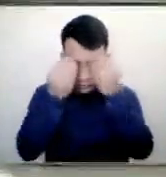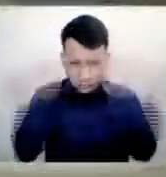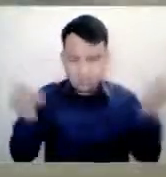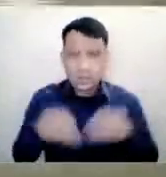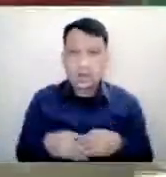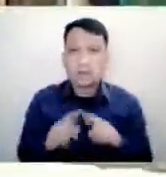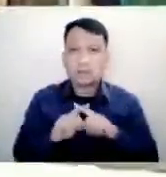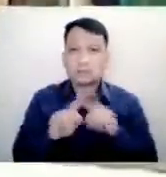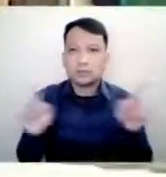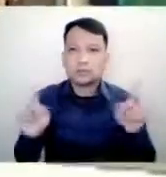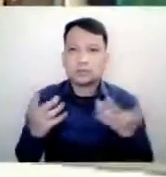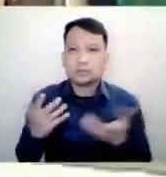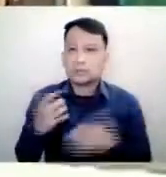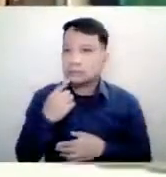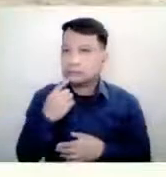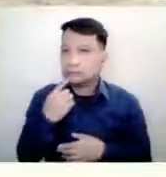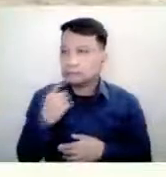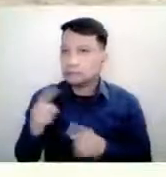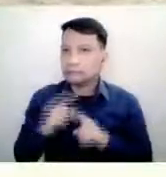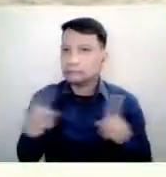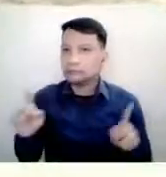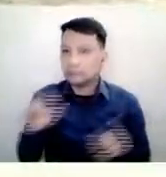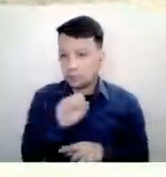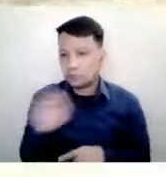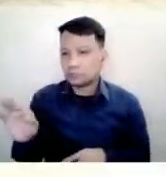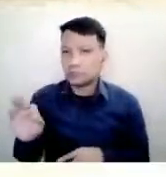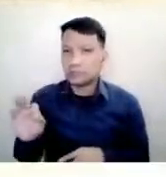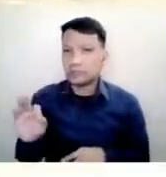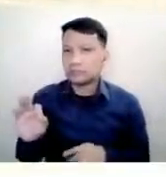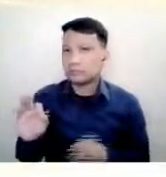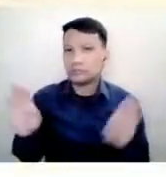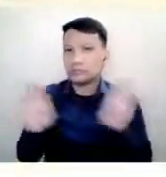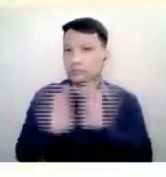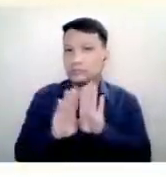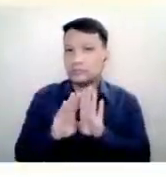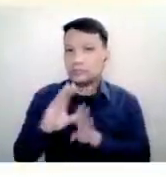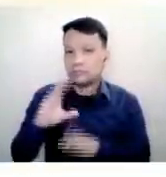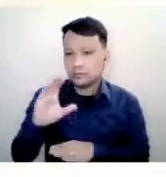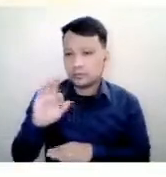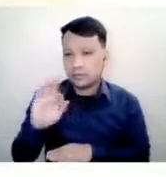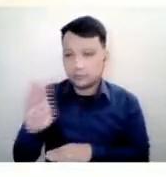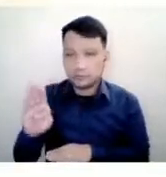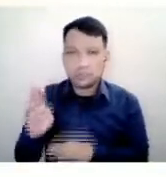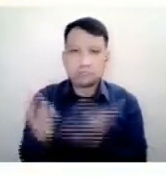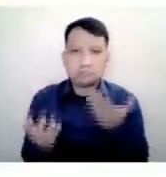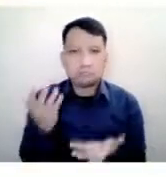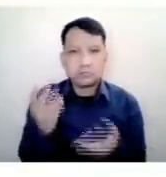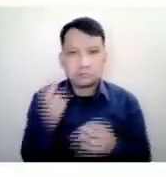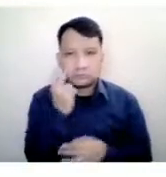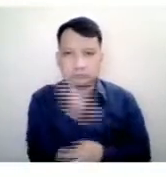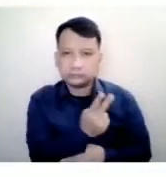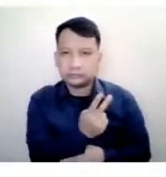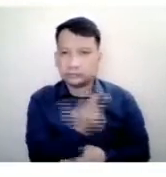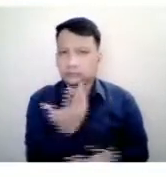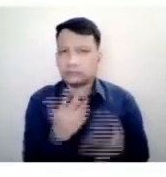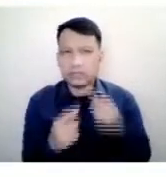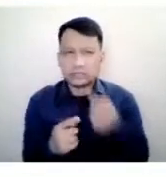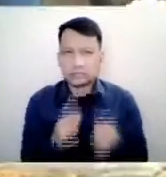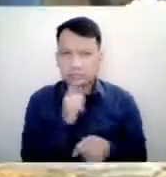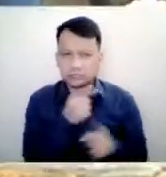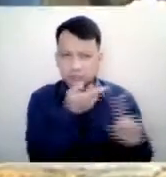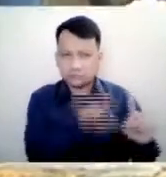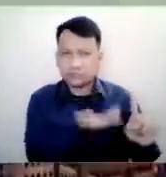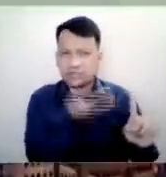lang, nag-deactivate na ng social media accounts ang suspek. Pero hindi rin nila inaalis ang posibilidad na nang-i-scam lang talaga ang